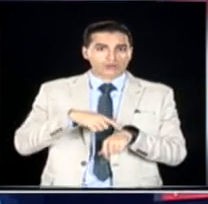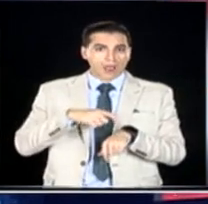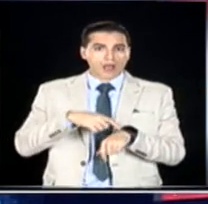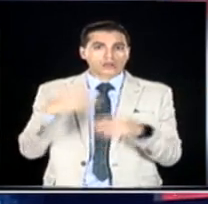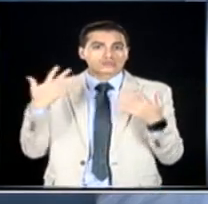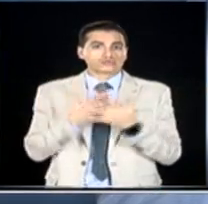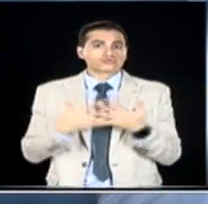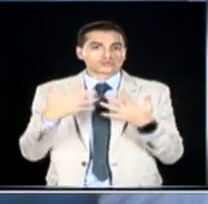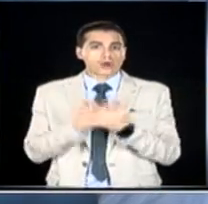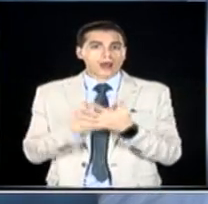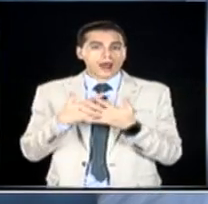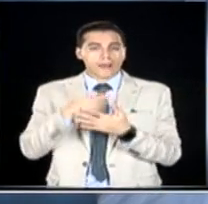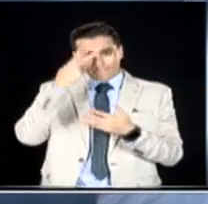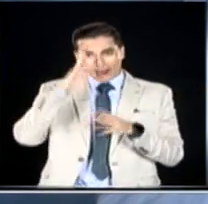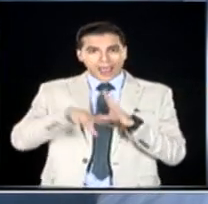1969